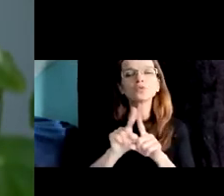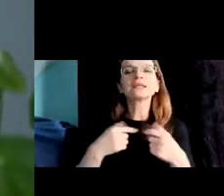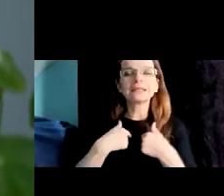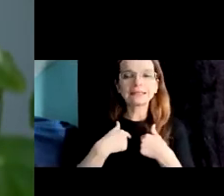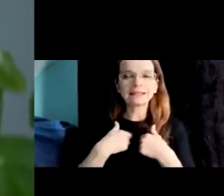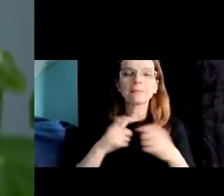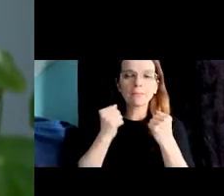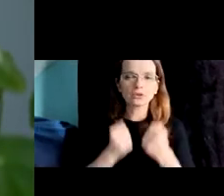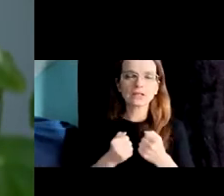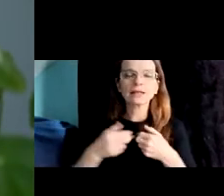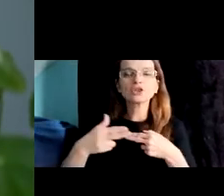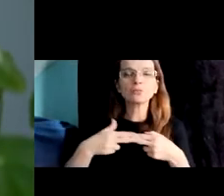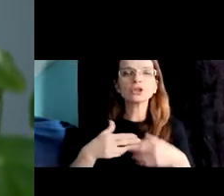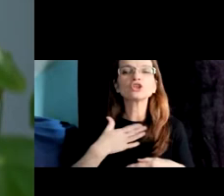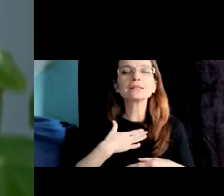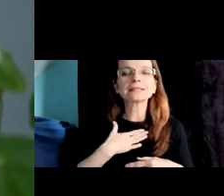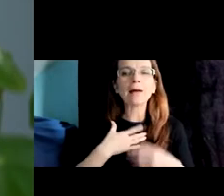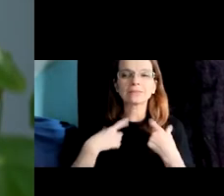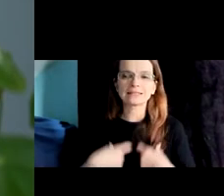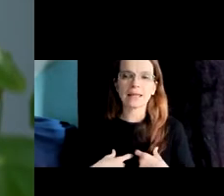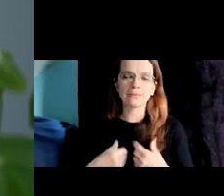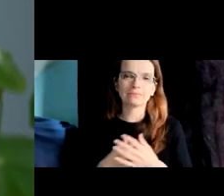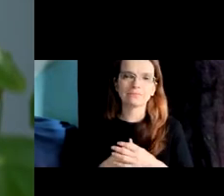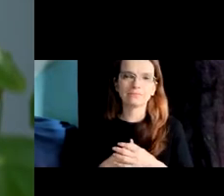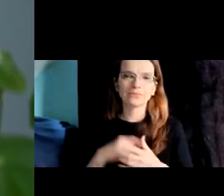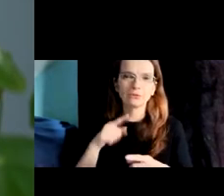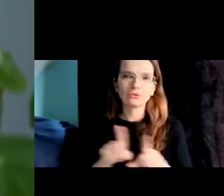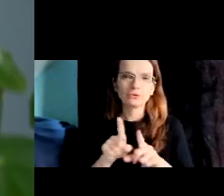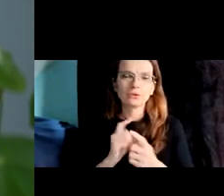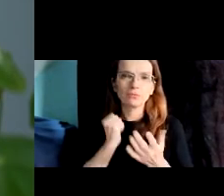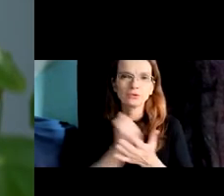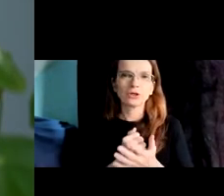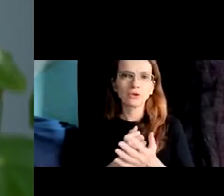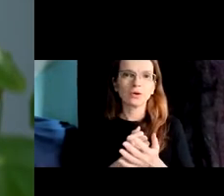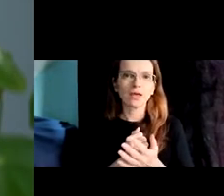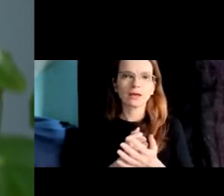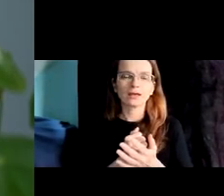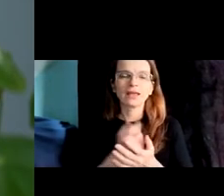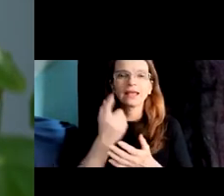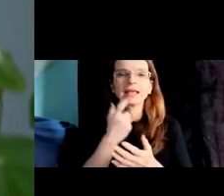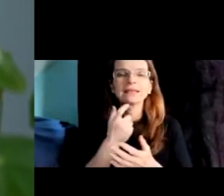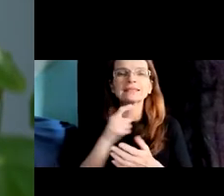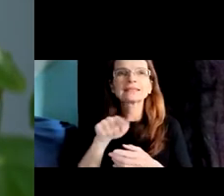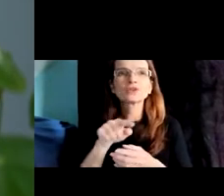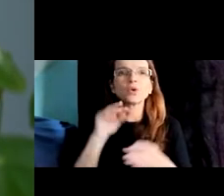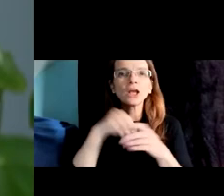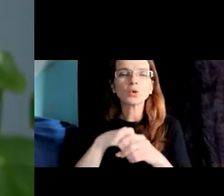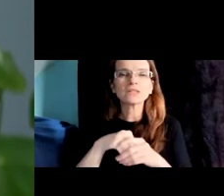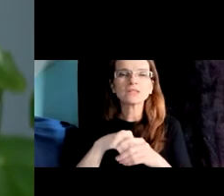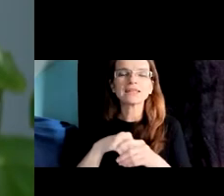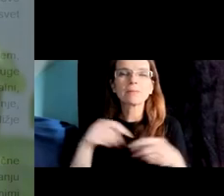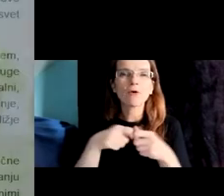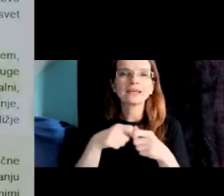sam sebi." Slednje potrjujejo tudi naslednji z inkluzijo povezani slogani, kot so na